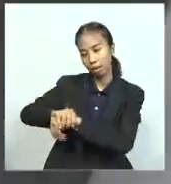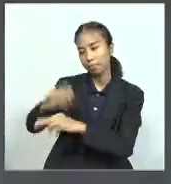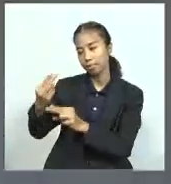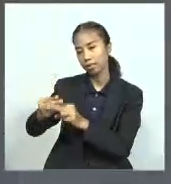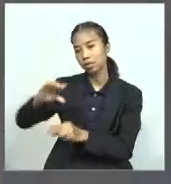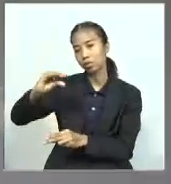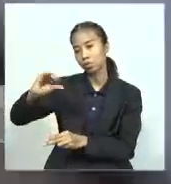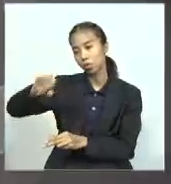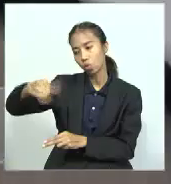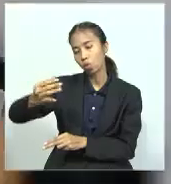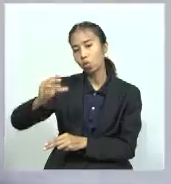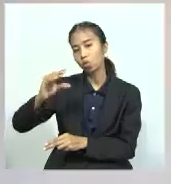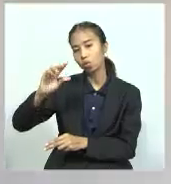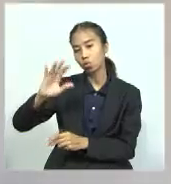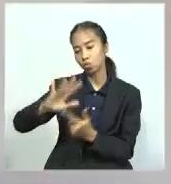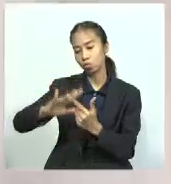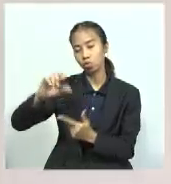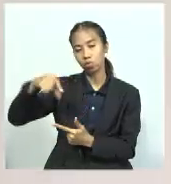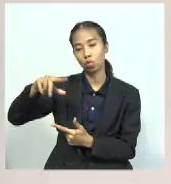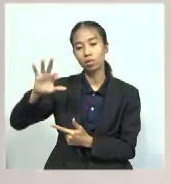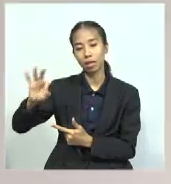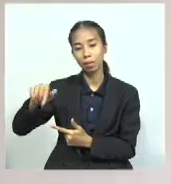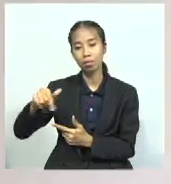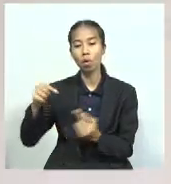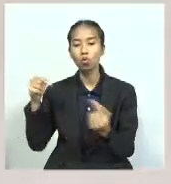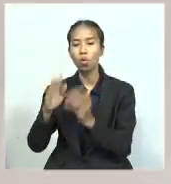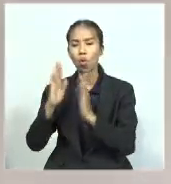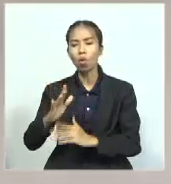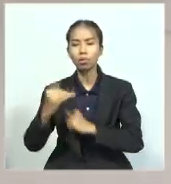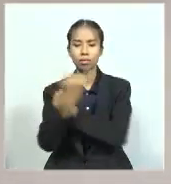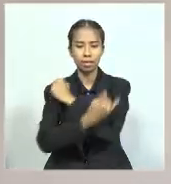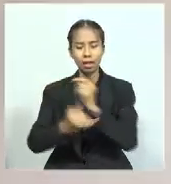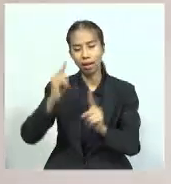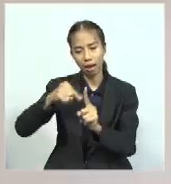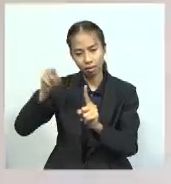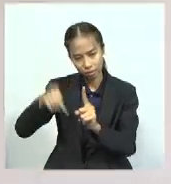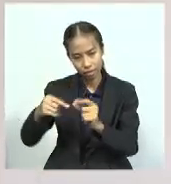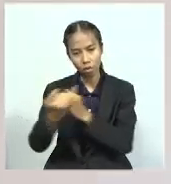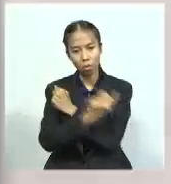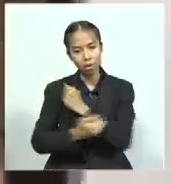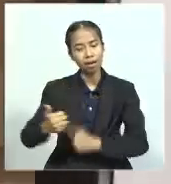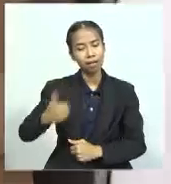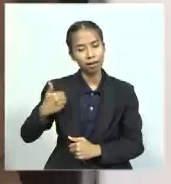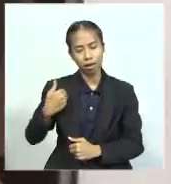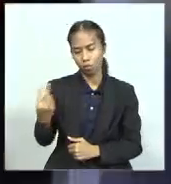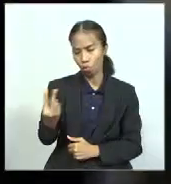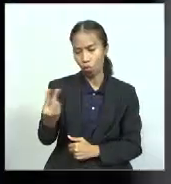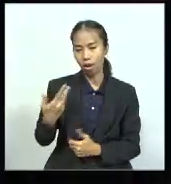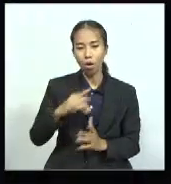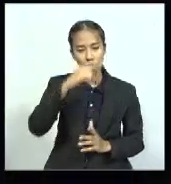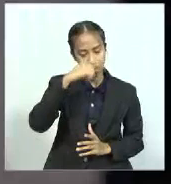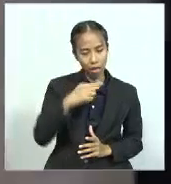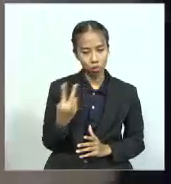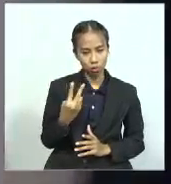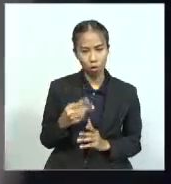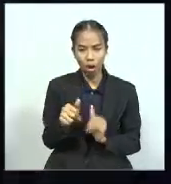ฟหรือว่าซิตรูเลชาวอังกฤษและนายคูลิตเดวิดชาวแคนาดากับคนไทยอีก2คนเนื่องจากมีพฤติการลักลอบผลิต